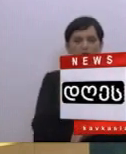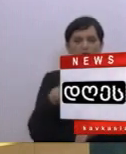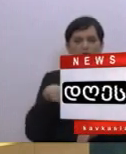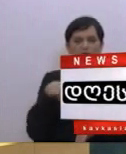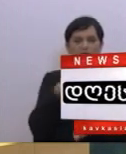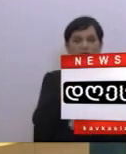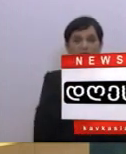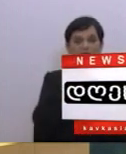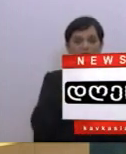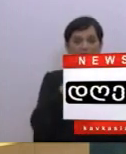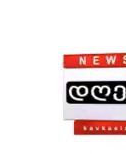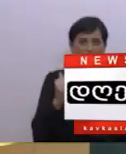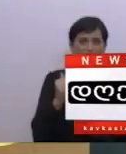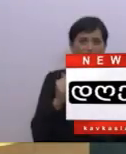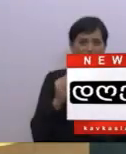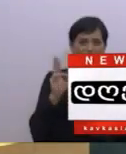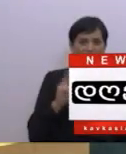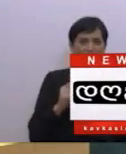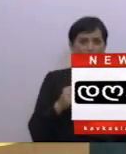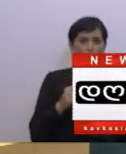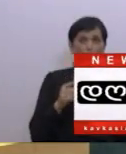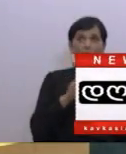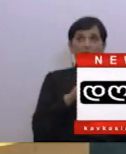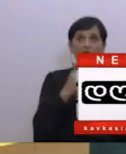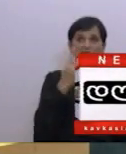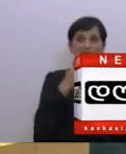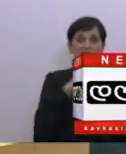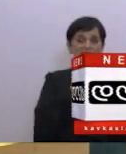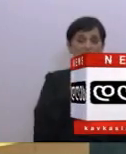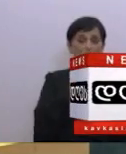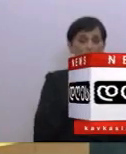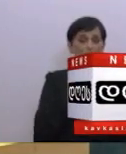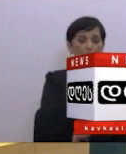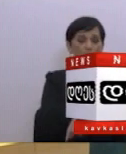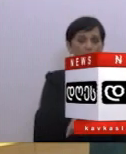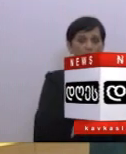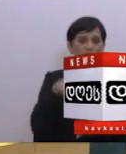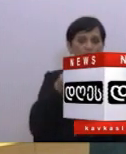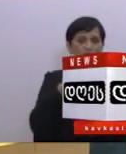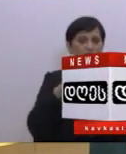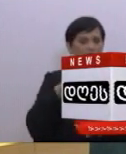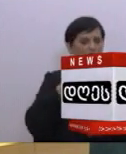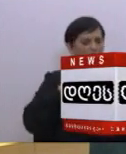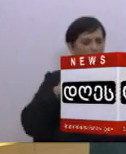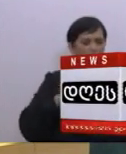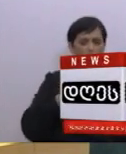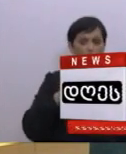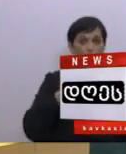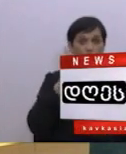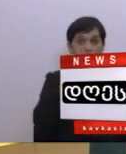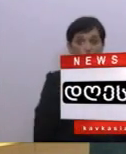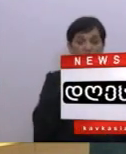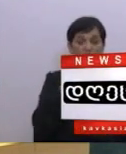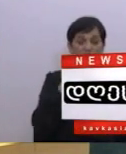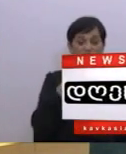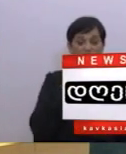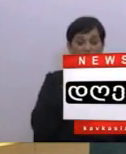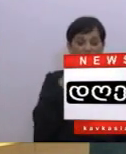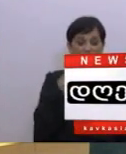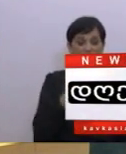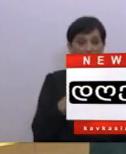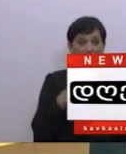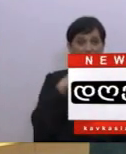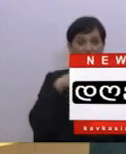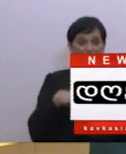esaget, hebi, speculirebistvis. Arts ert saparlamento partias ar uchtia speculatsiebistvis am tragedias gamoqeneba,